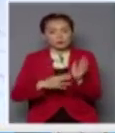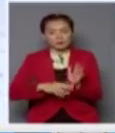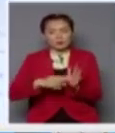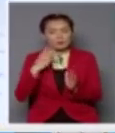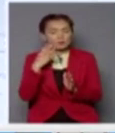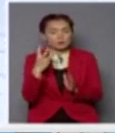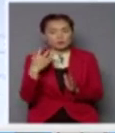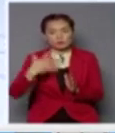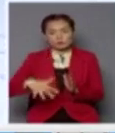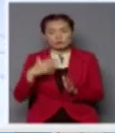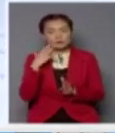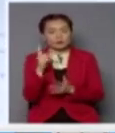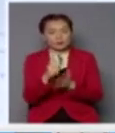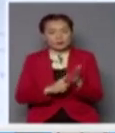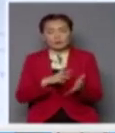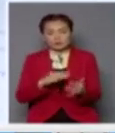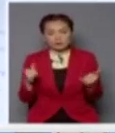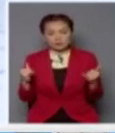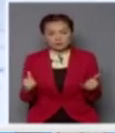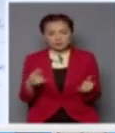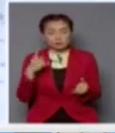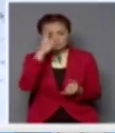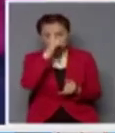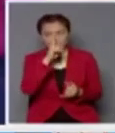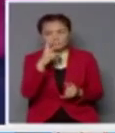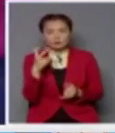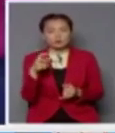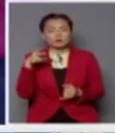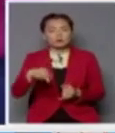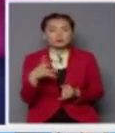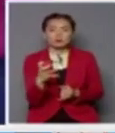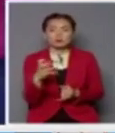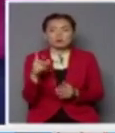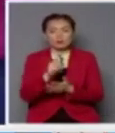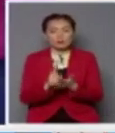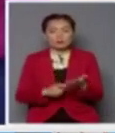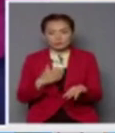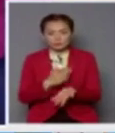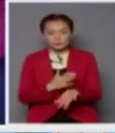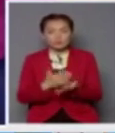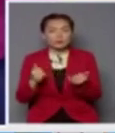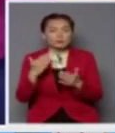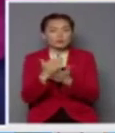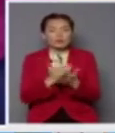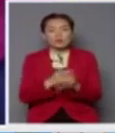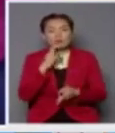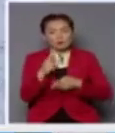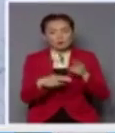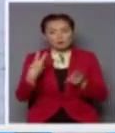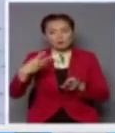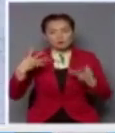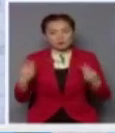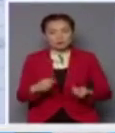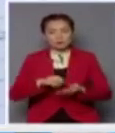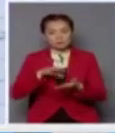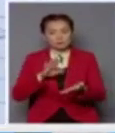90-ына 350-ге жуық өтініш түссе, қазір бір айда 2500 арыз түскен. Қағида бойынша арыз 30